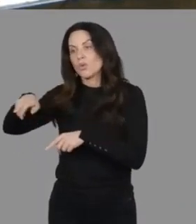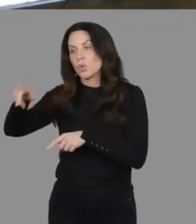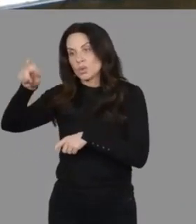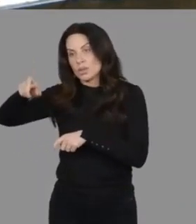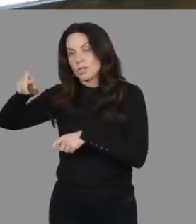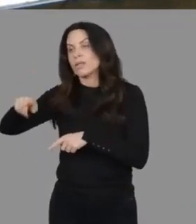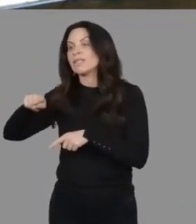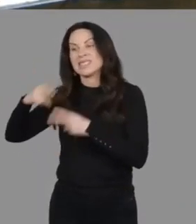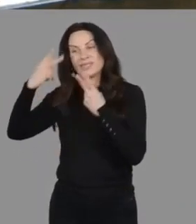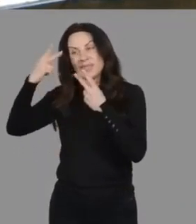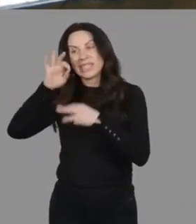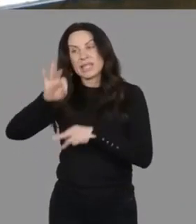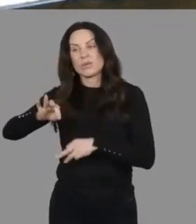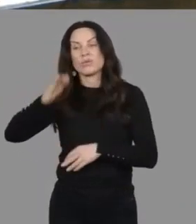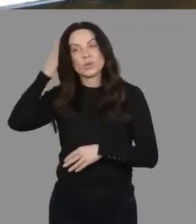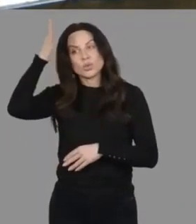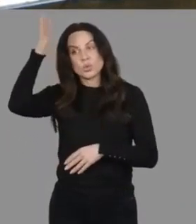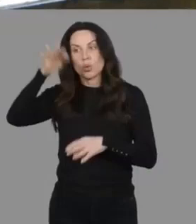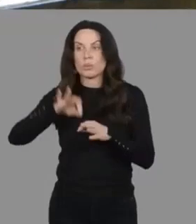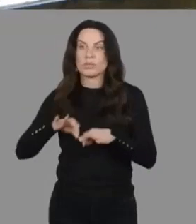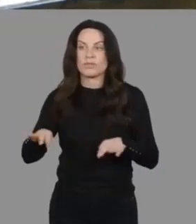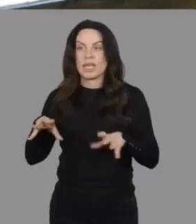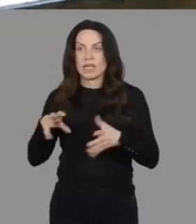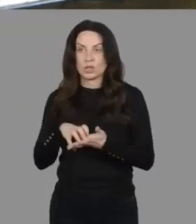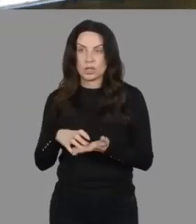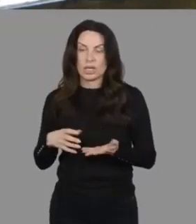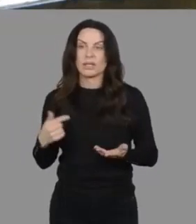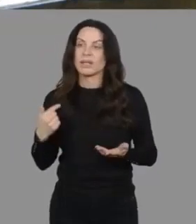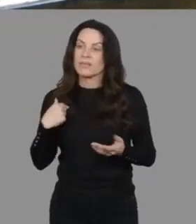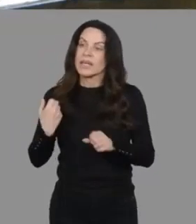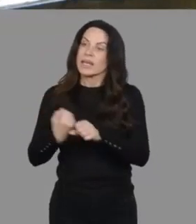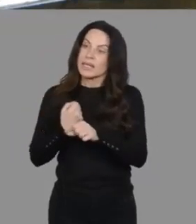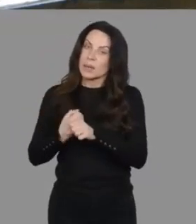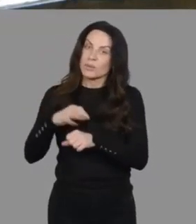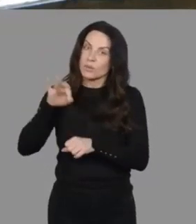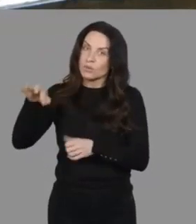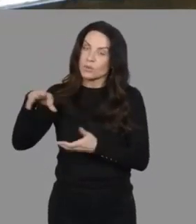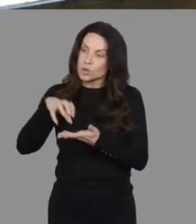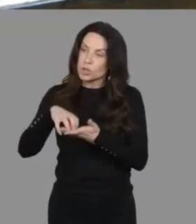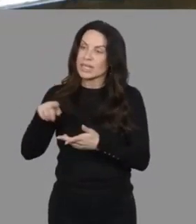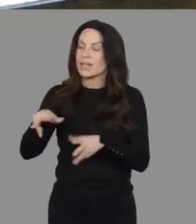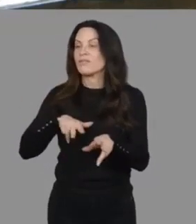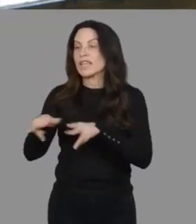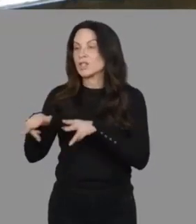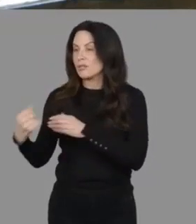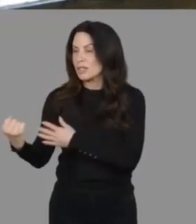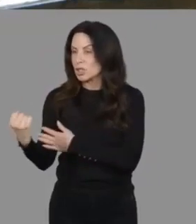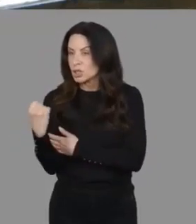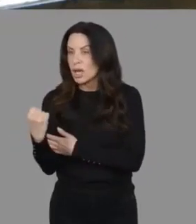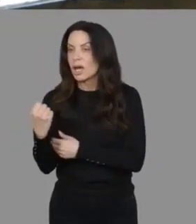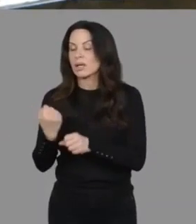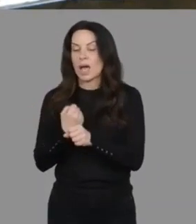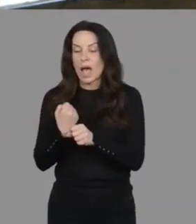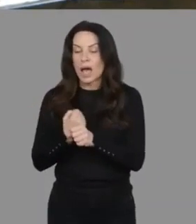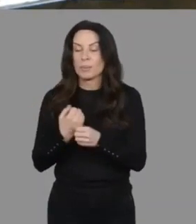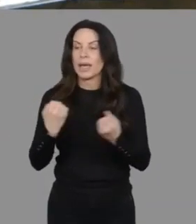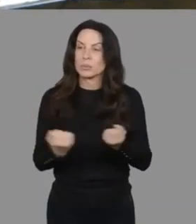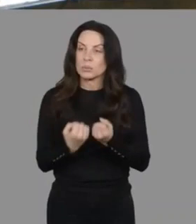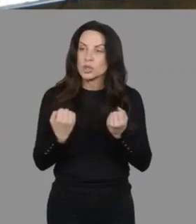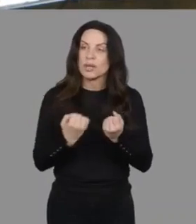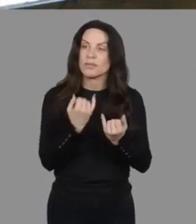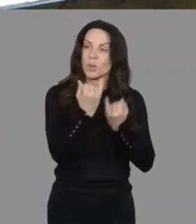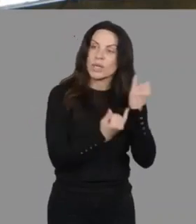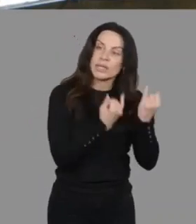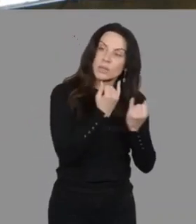zukunftsfähige Stadt. Wir kämpfen für eine Stadt, die wirtschaftlich stark ist, in der Arbeit, Beschäftigung,